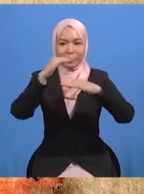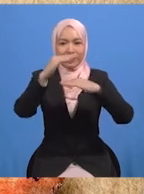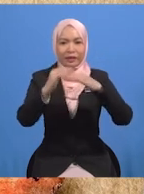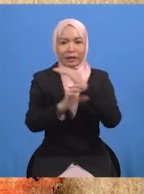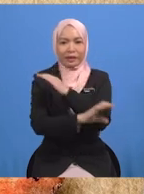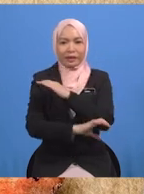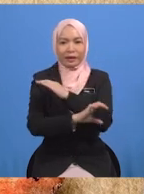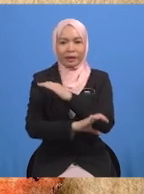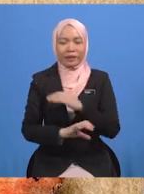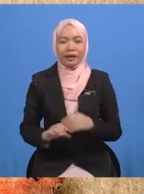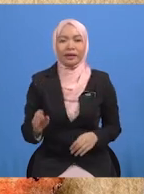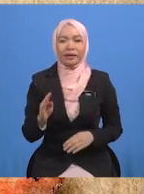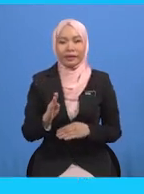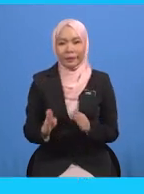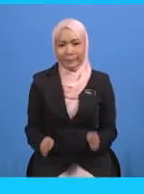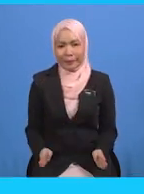bangsa.